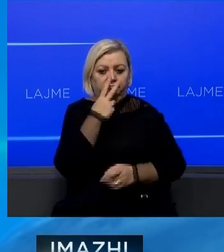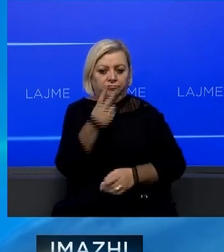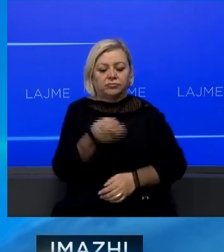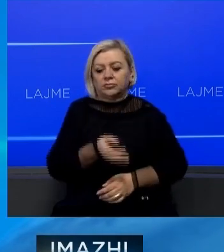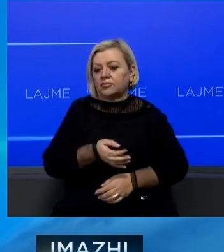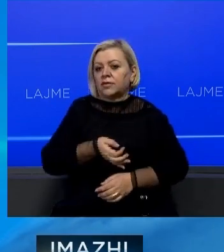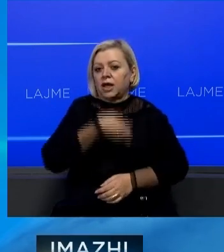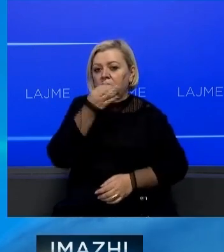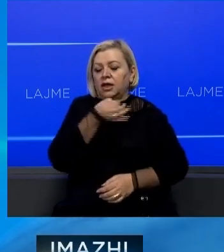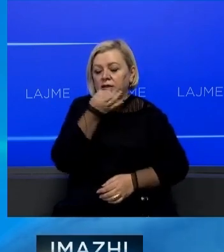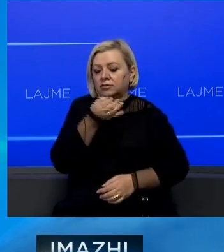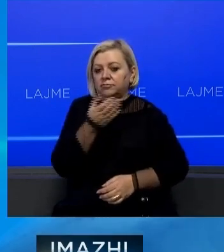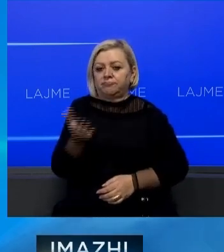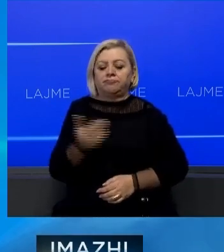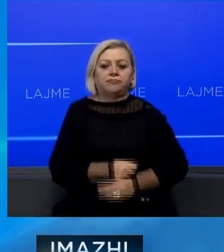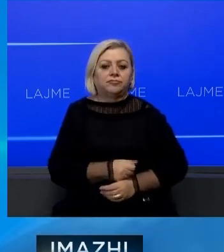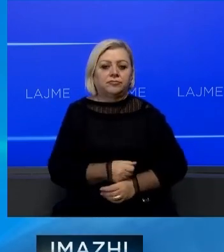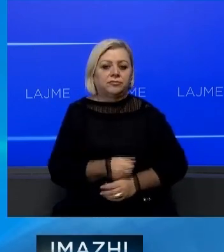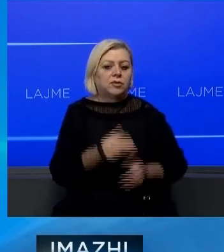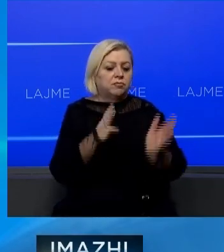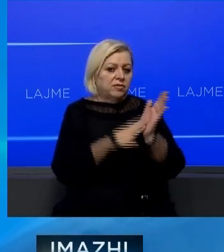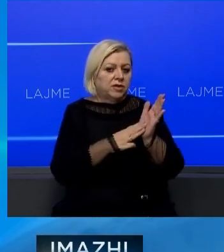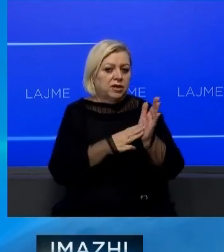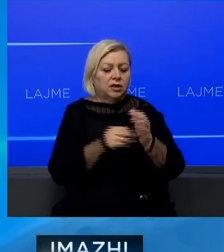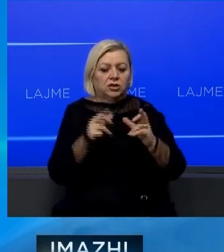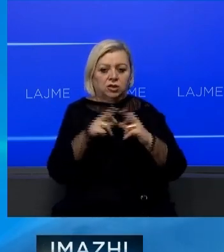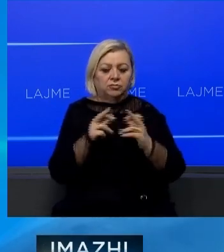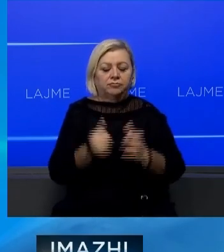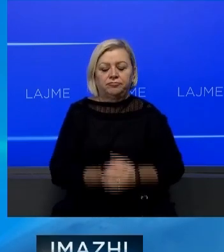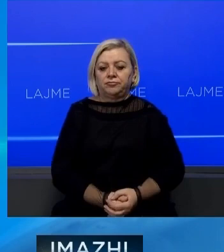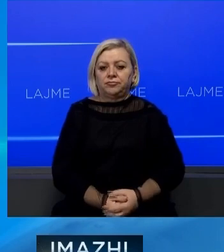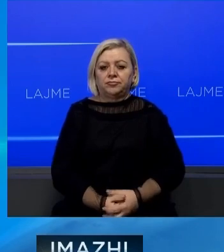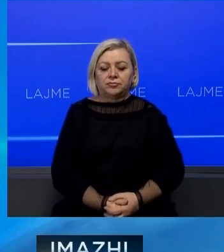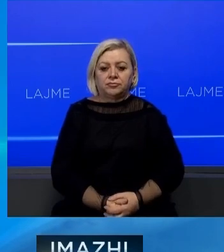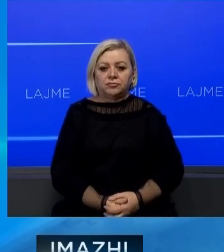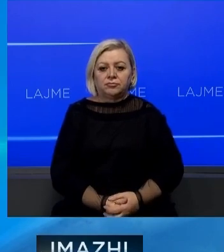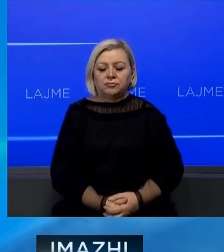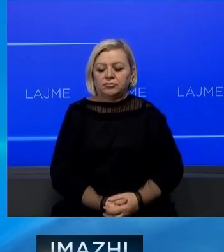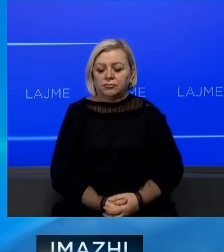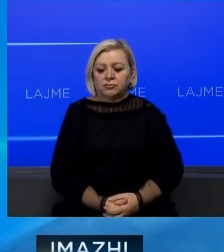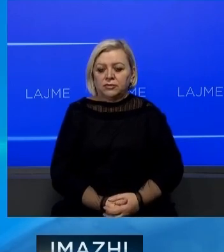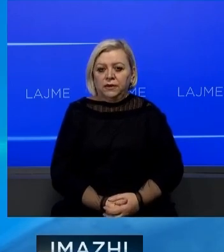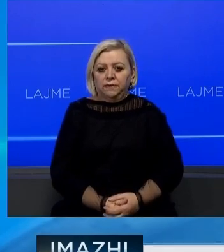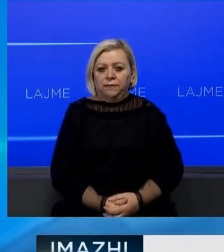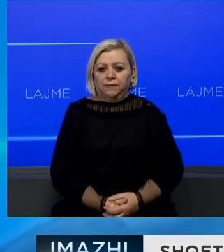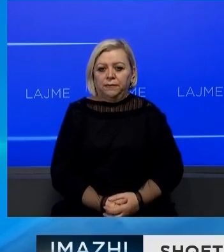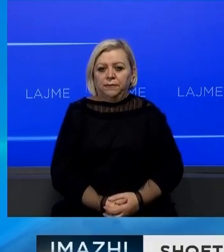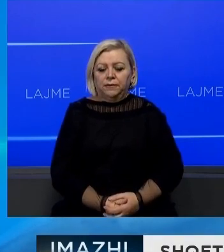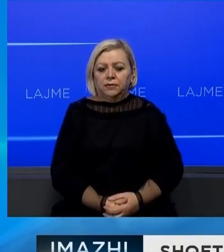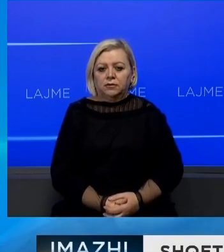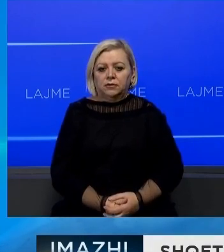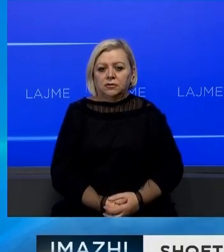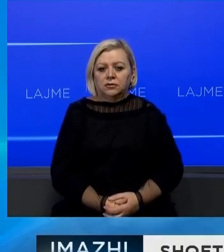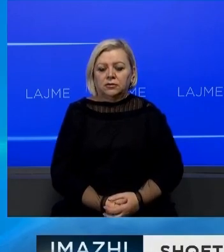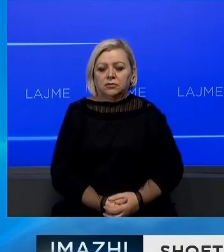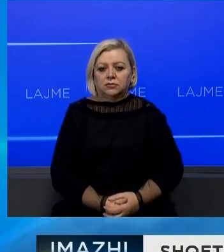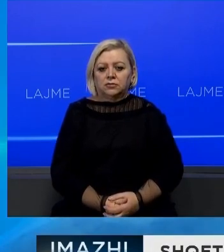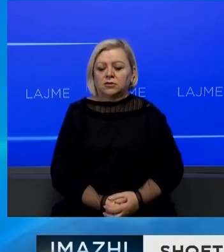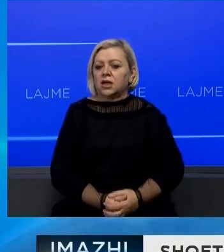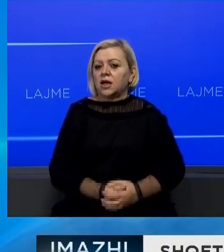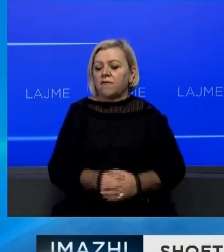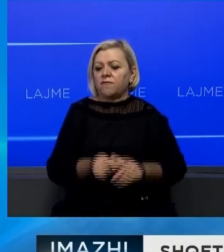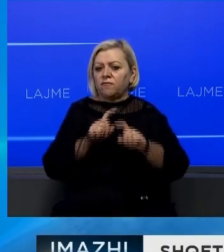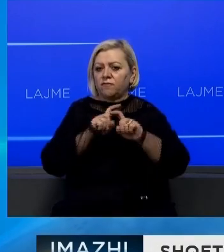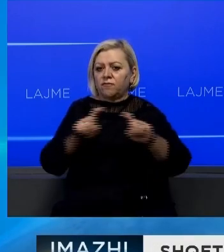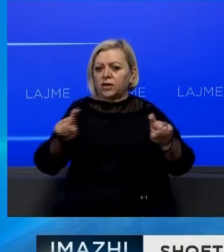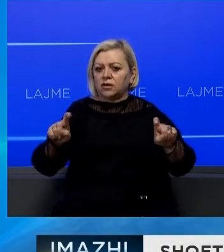intervistën e përgatitur nga korrespondentja jon Myrveta Aqami. Doktor Karanajsi, sa është imun komuniteti ynë nga virusi i